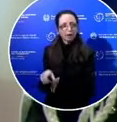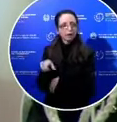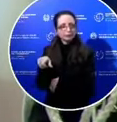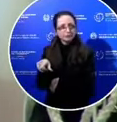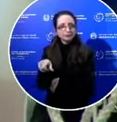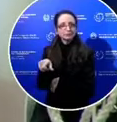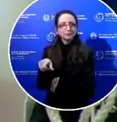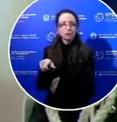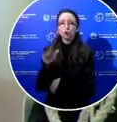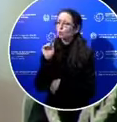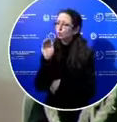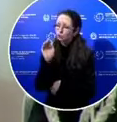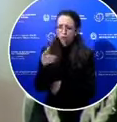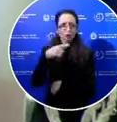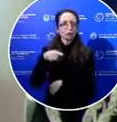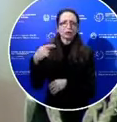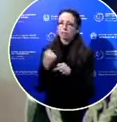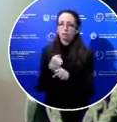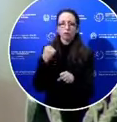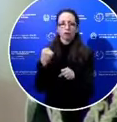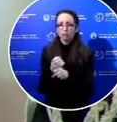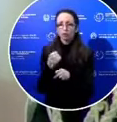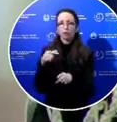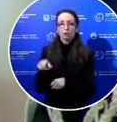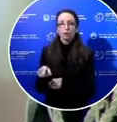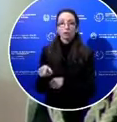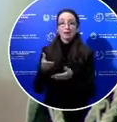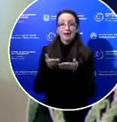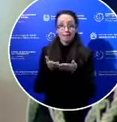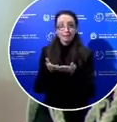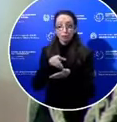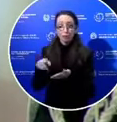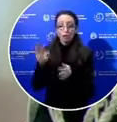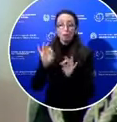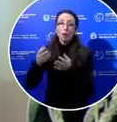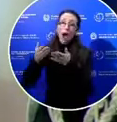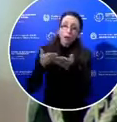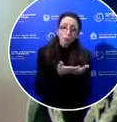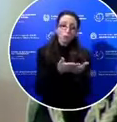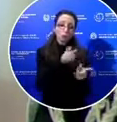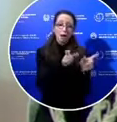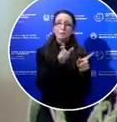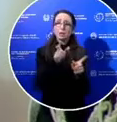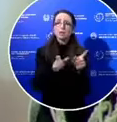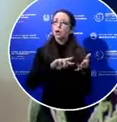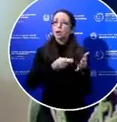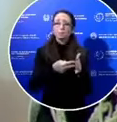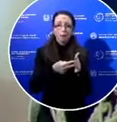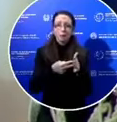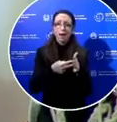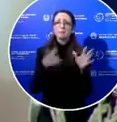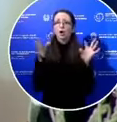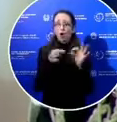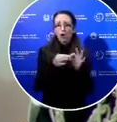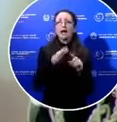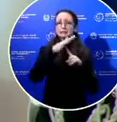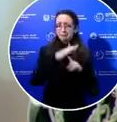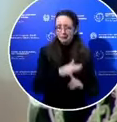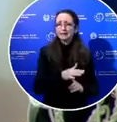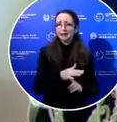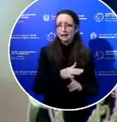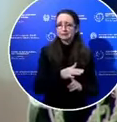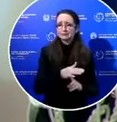coinvolti quotidianamente nel supporto alle persone che hanno problemi legati alle dipendenze, che come